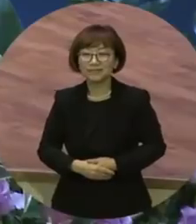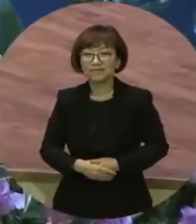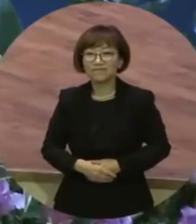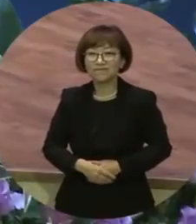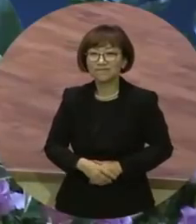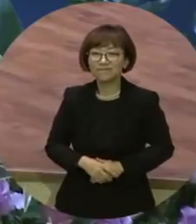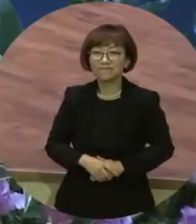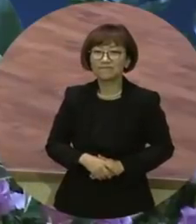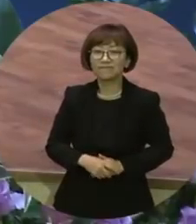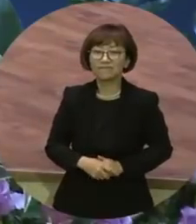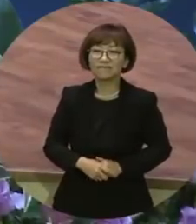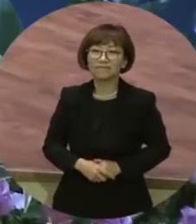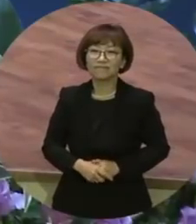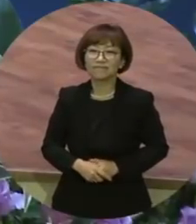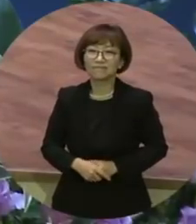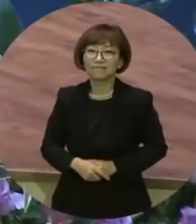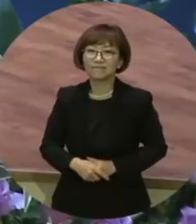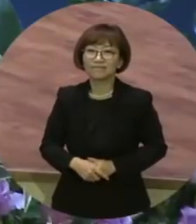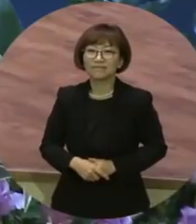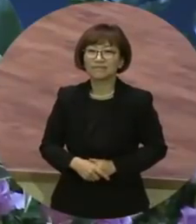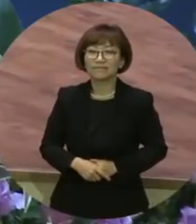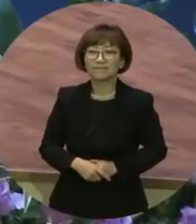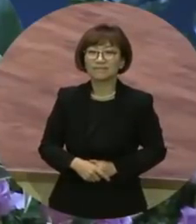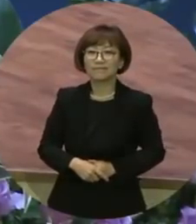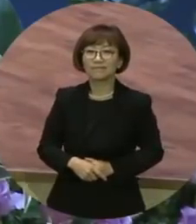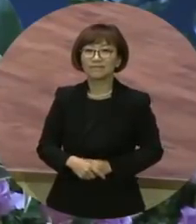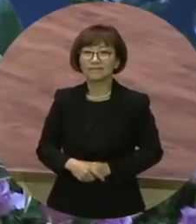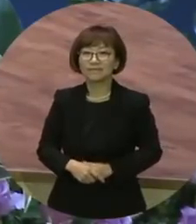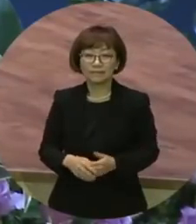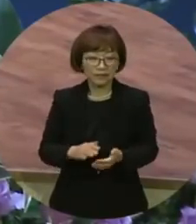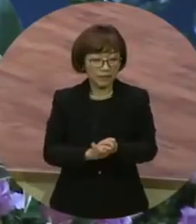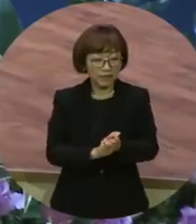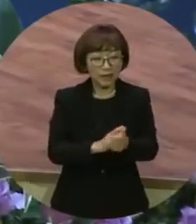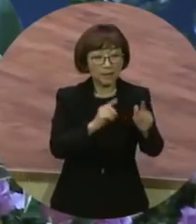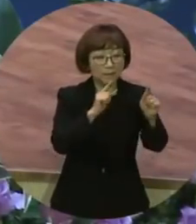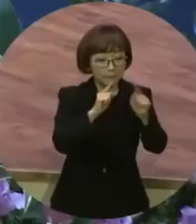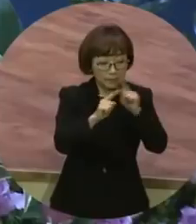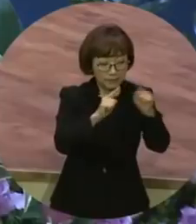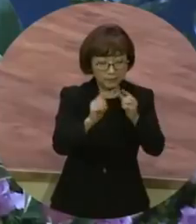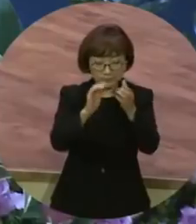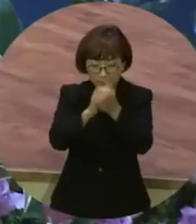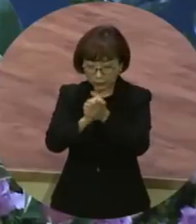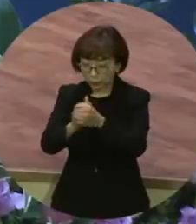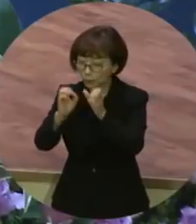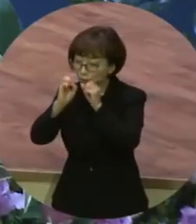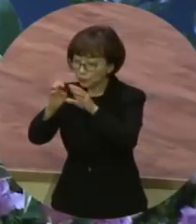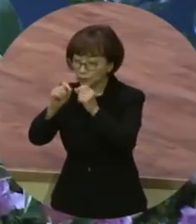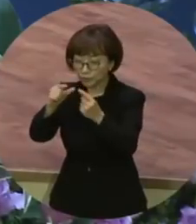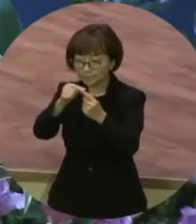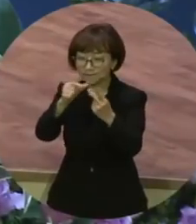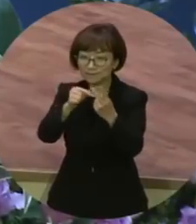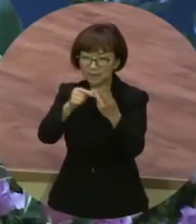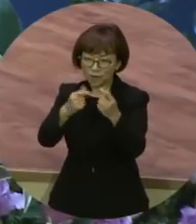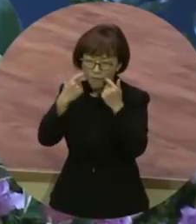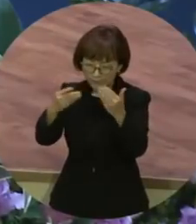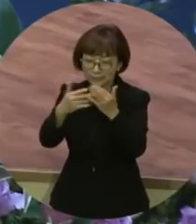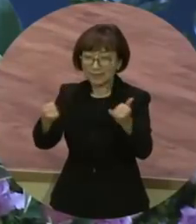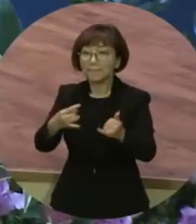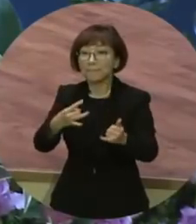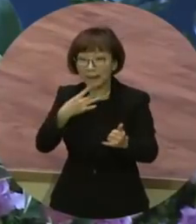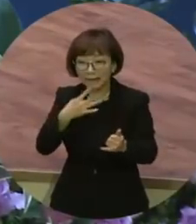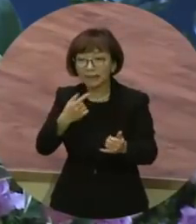있습니다. 이것은 말씀, 기도, 전도 중심으로 사는 사람만 체험할 수 있습니다. 여러분 삼오늘에